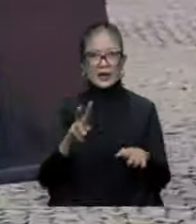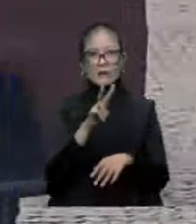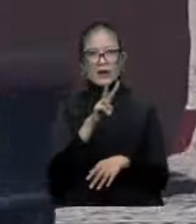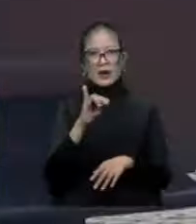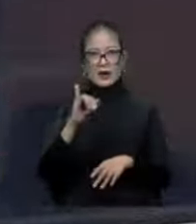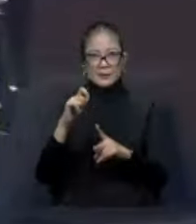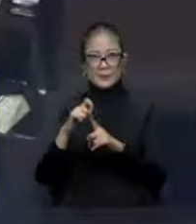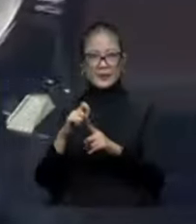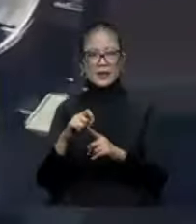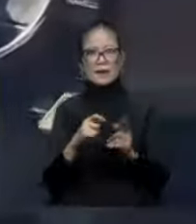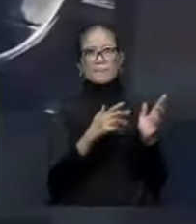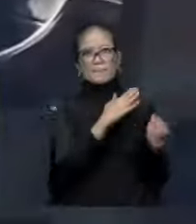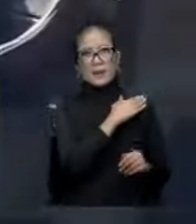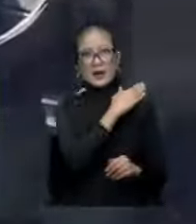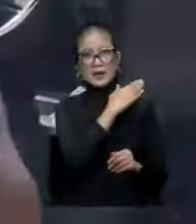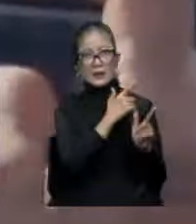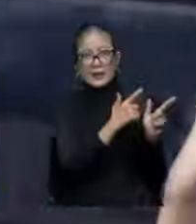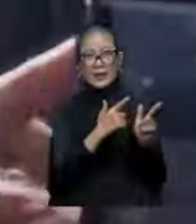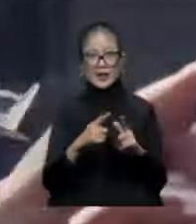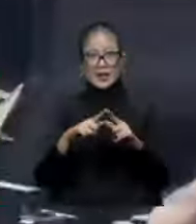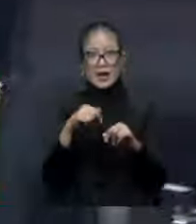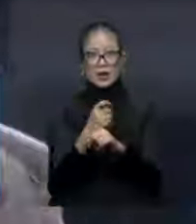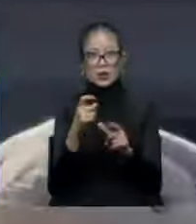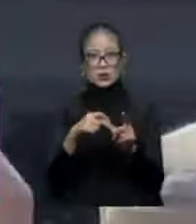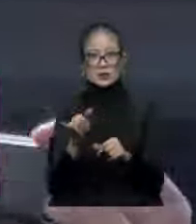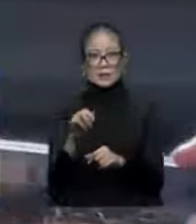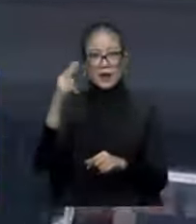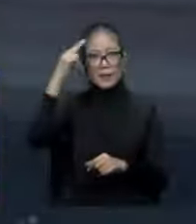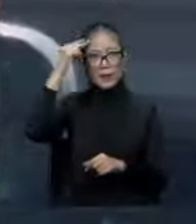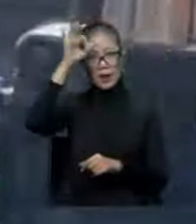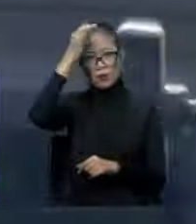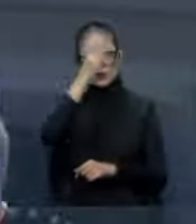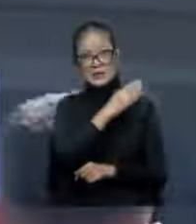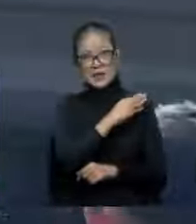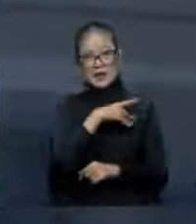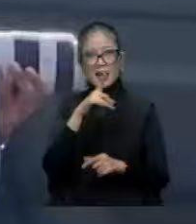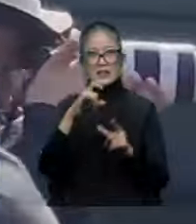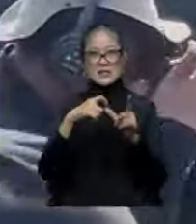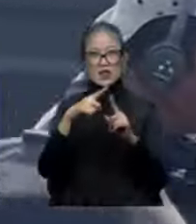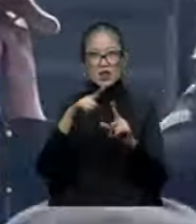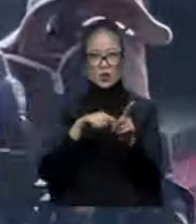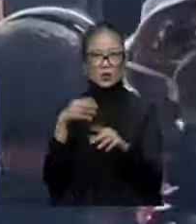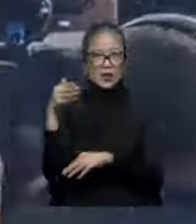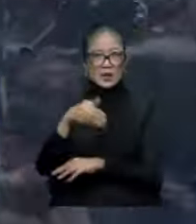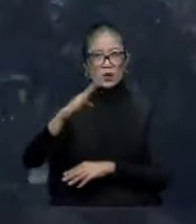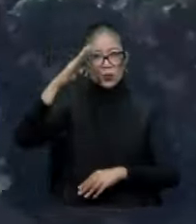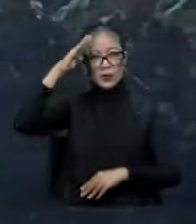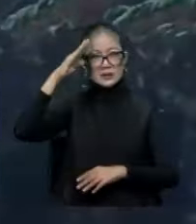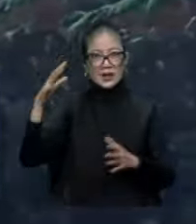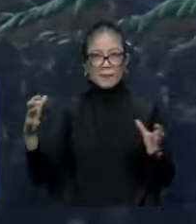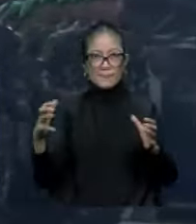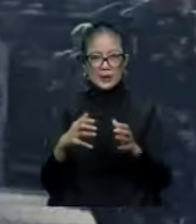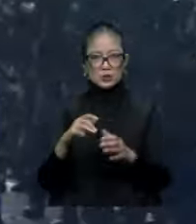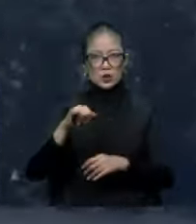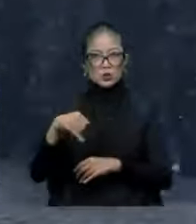Panglima TNI Jenderal Agus Subianto bersama Kapolri Jenderal Polisi Listio Sigit Prabowo menghadiri apel gelar pasukan Jumat pagi. Ribuan